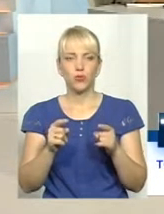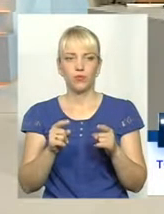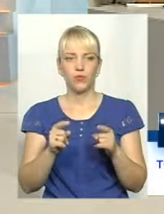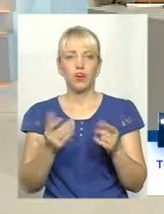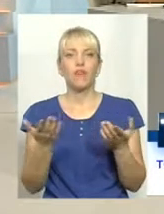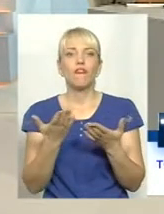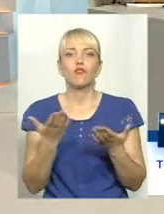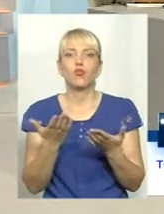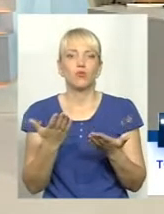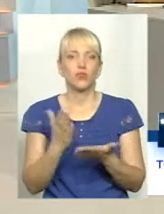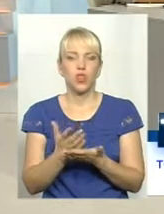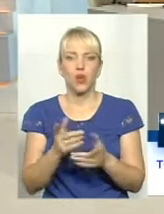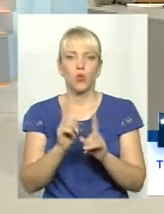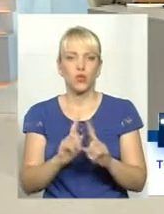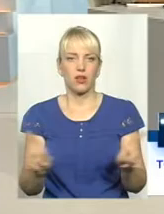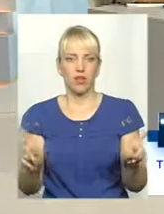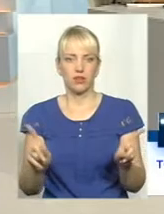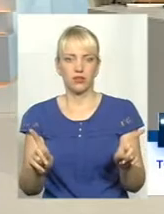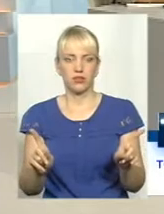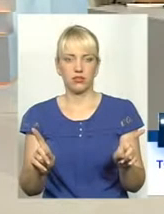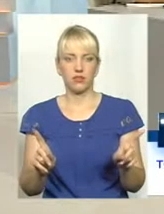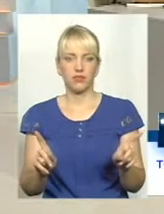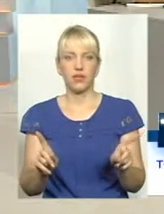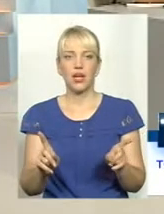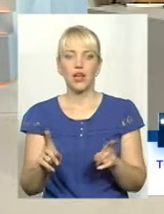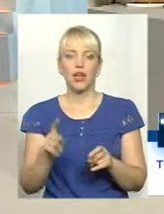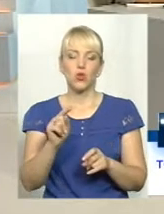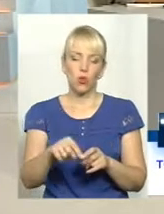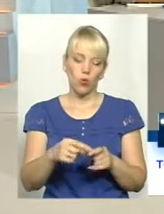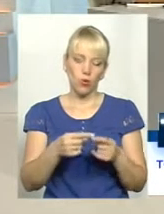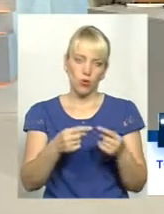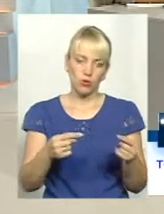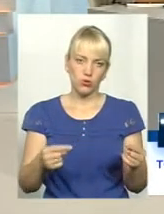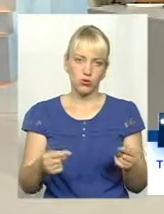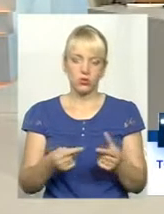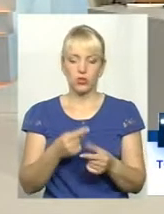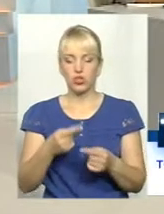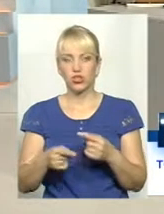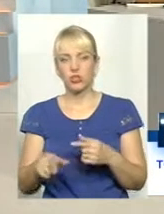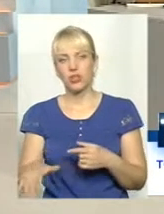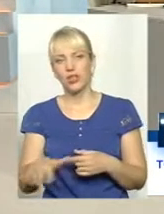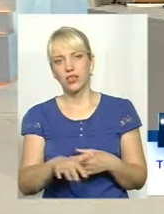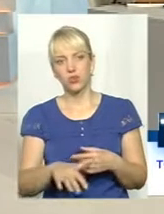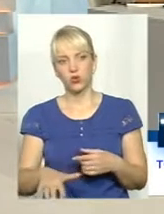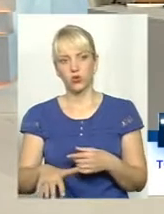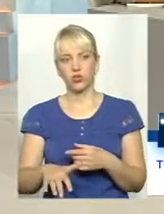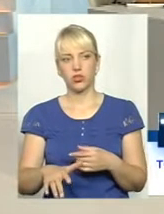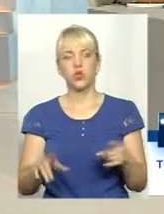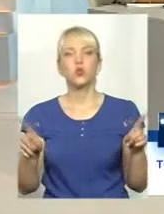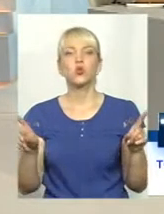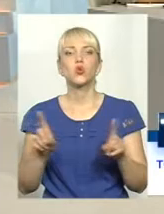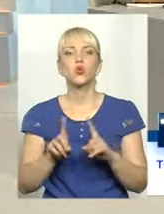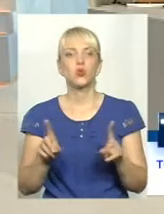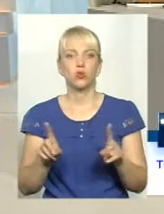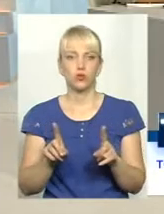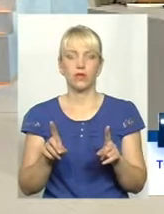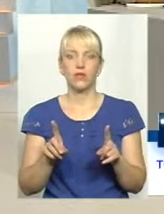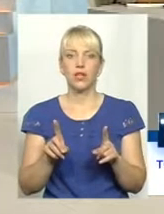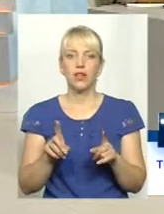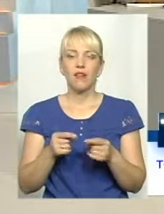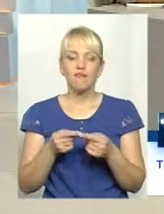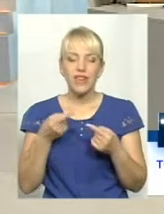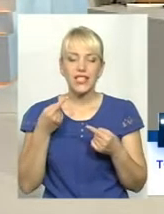принципів, планів, цілей для того, аби ще багато чого, а ідеї немає. Нема відповіді на питання,